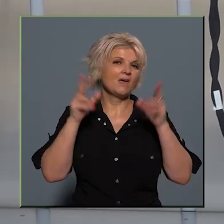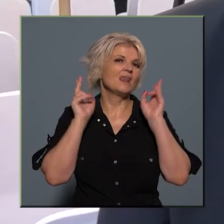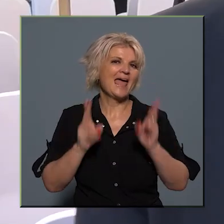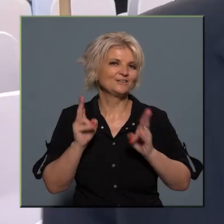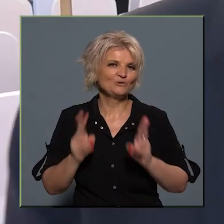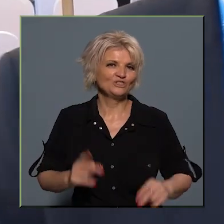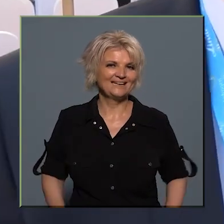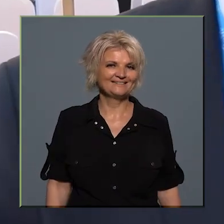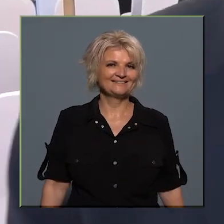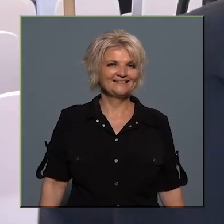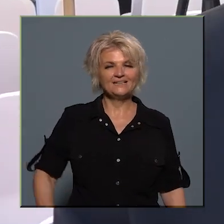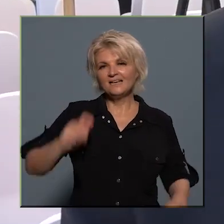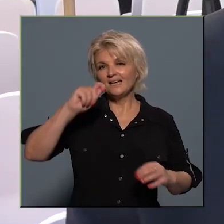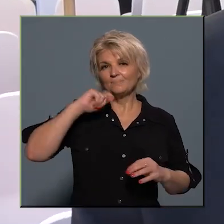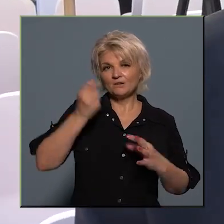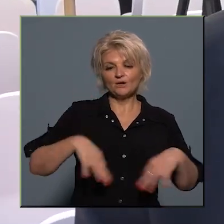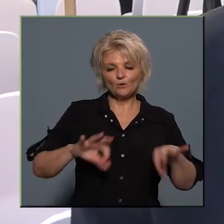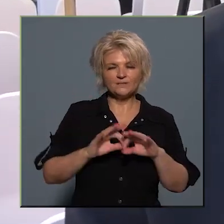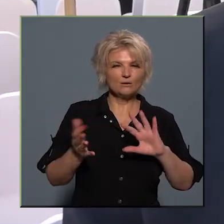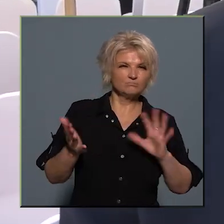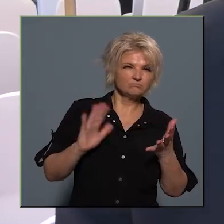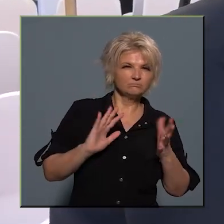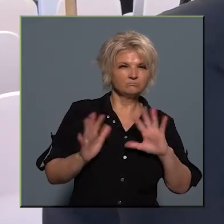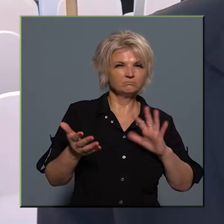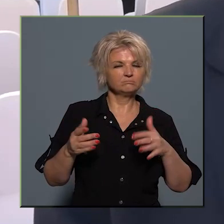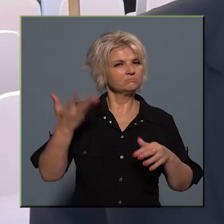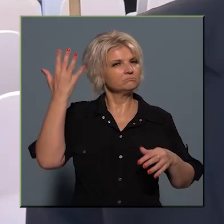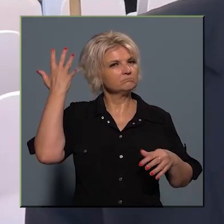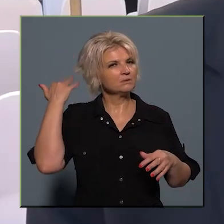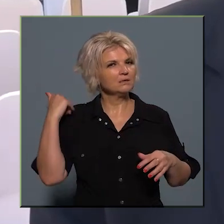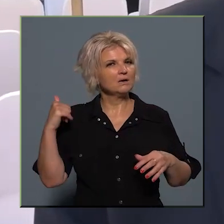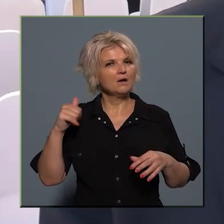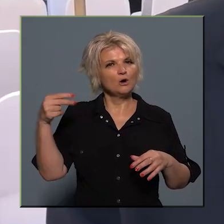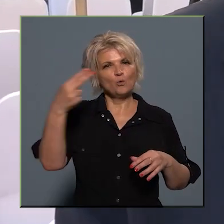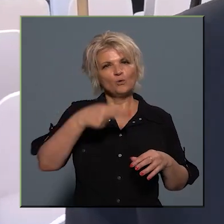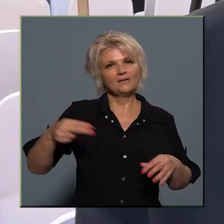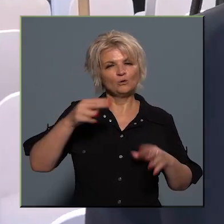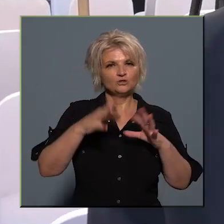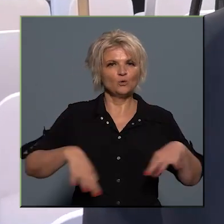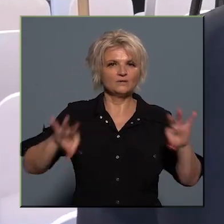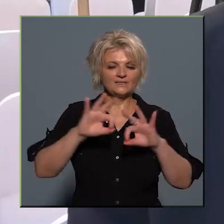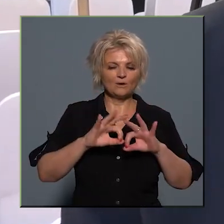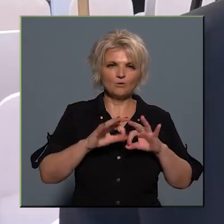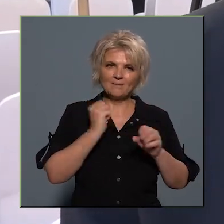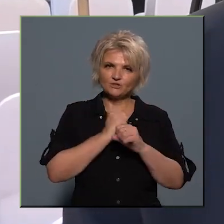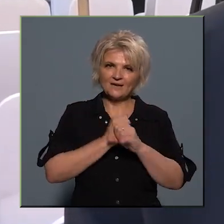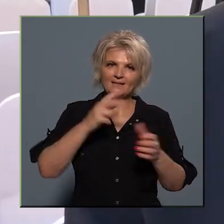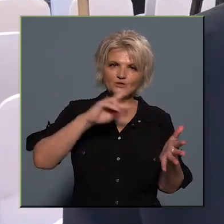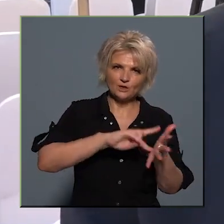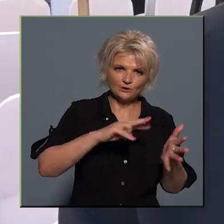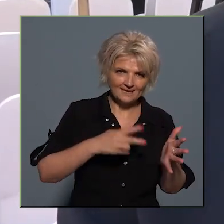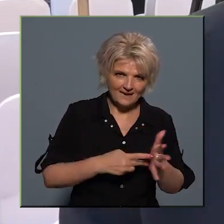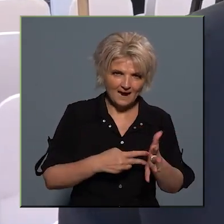lehetőségben? Magyarország körülbelül abban az időben, amikor az uniós országok elkészítették a